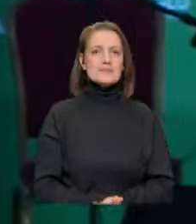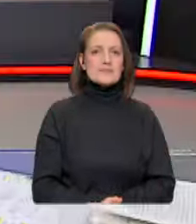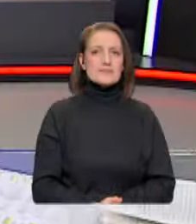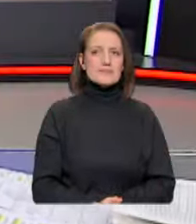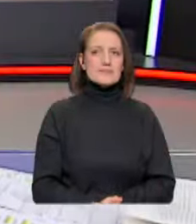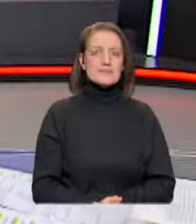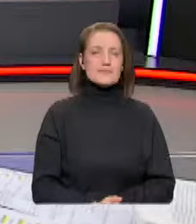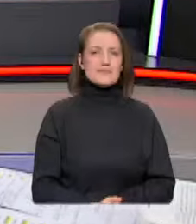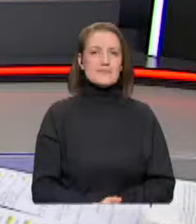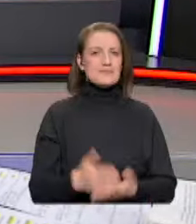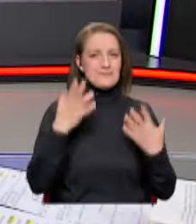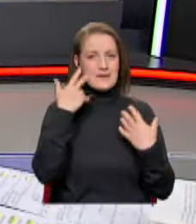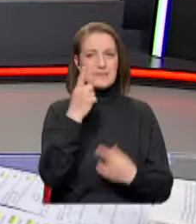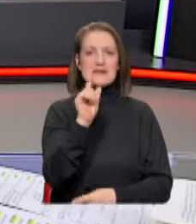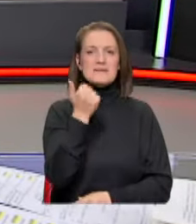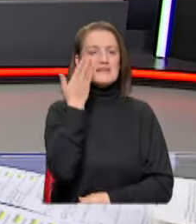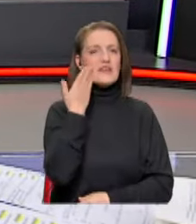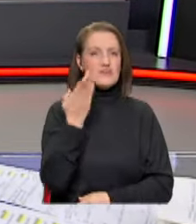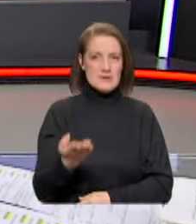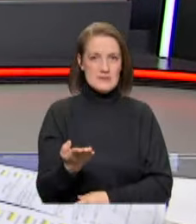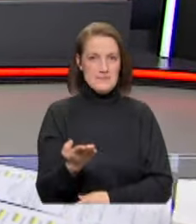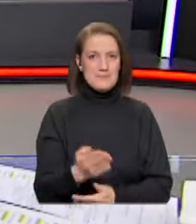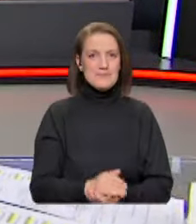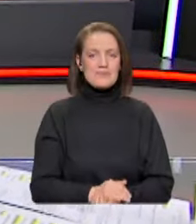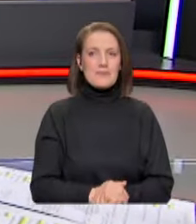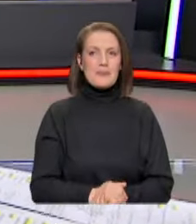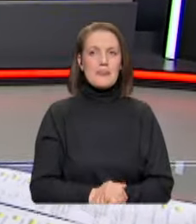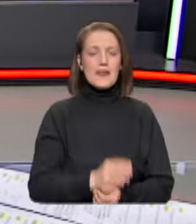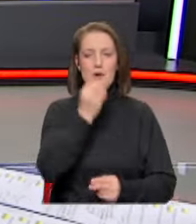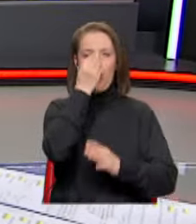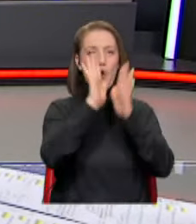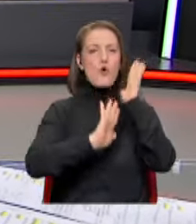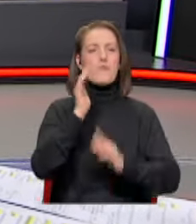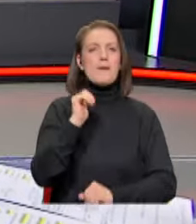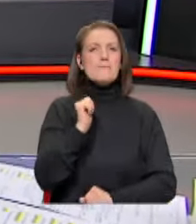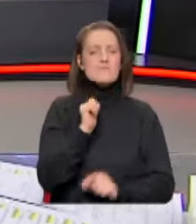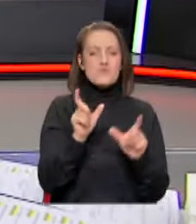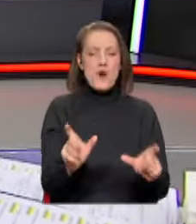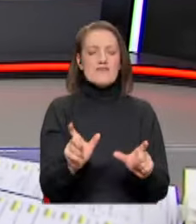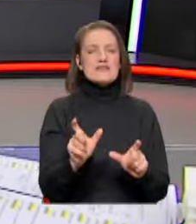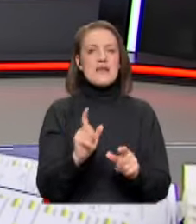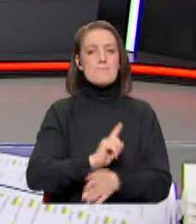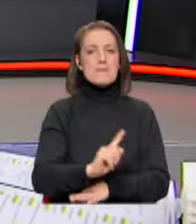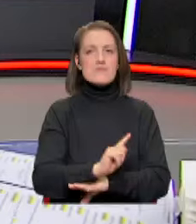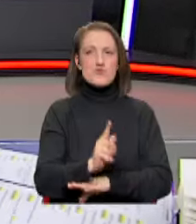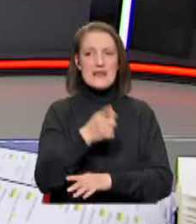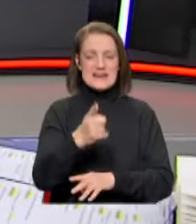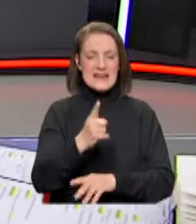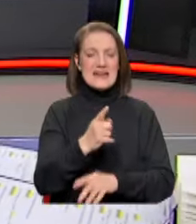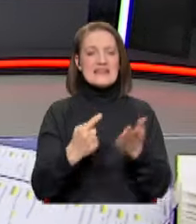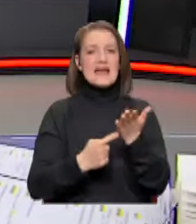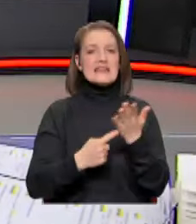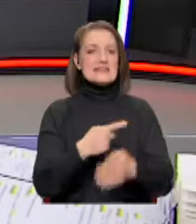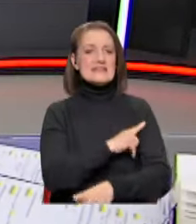çekti Efendim bir kıymetli izleyicimiz orman muhafaza memurlarına yıpranma ve teknik hizmetler sınıfına